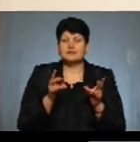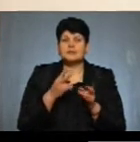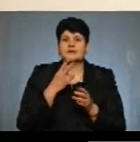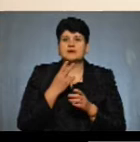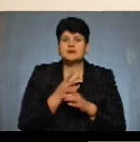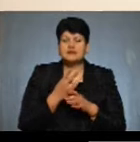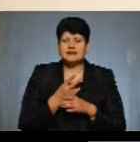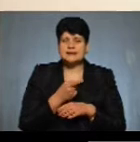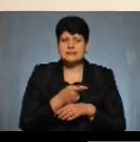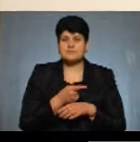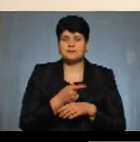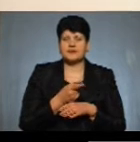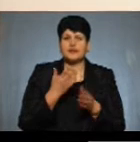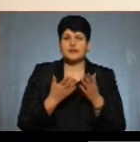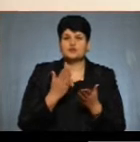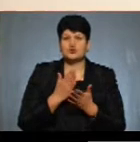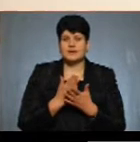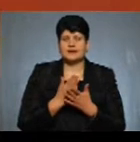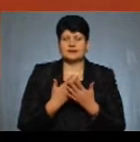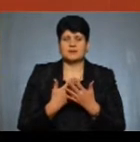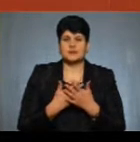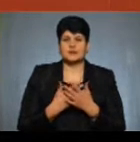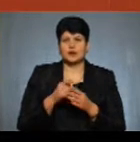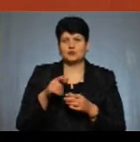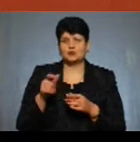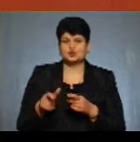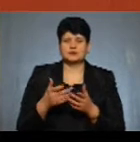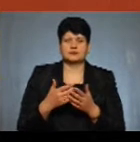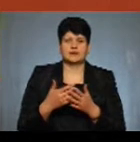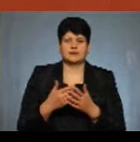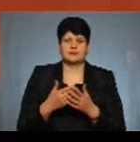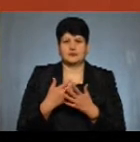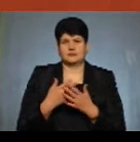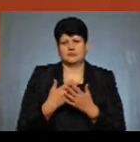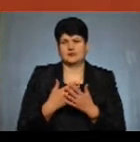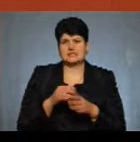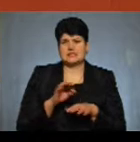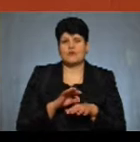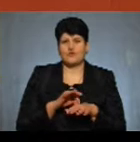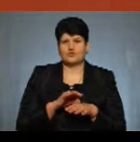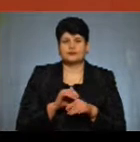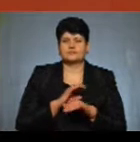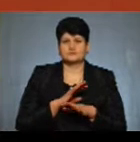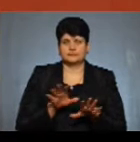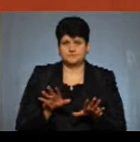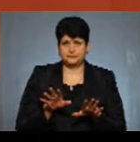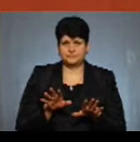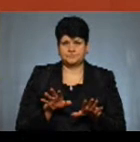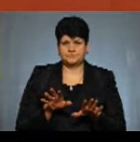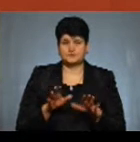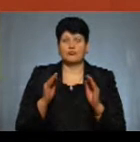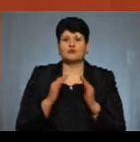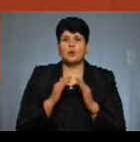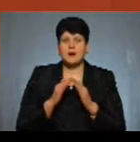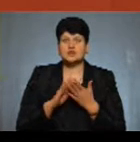треба дивитися все ж таки, якщо є десь якісь такі люди, хоча б якісь мають ознаки захворювань, уникати їх.